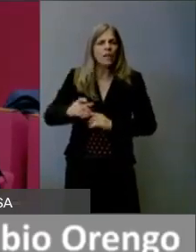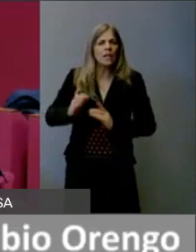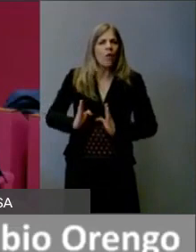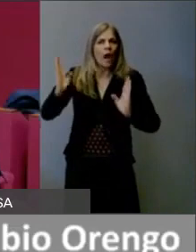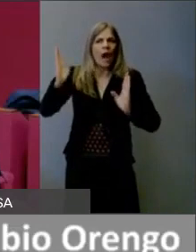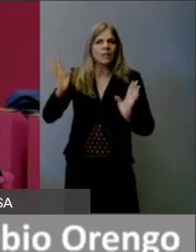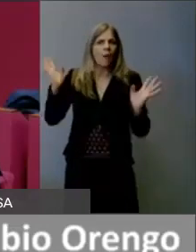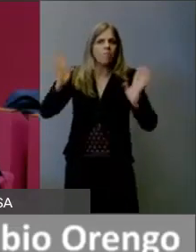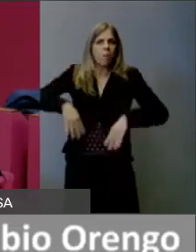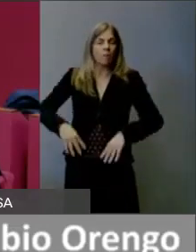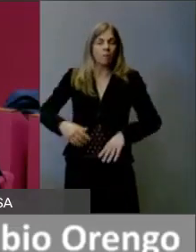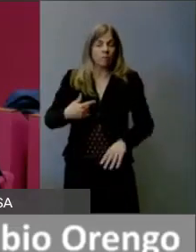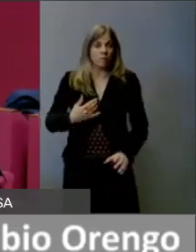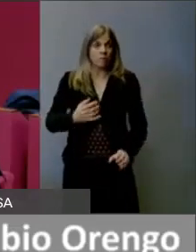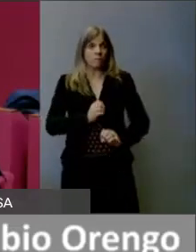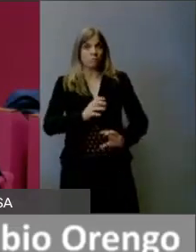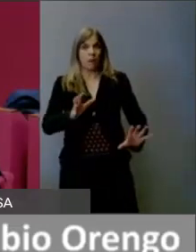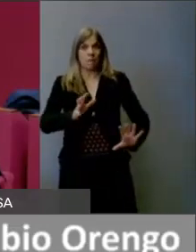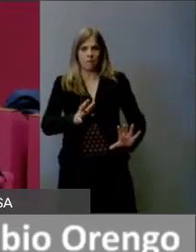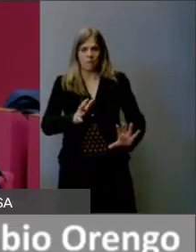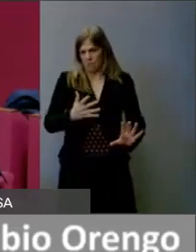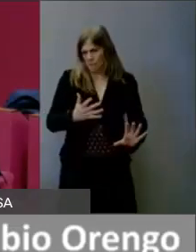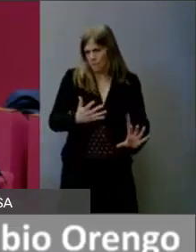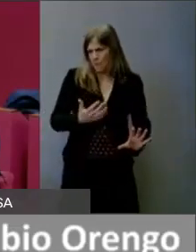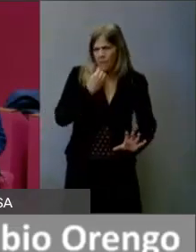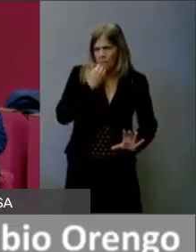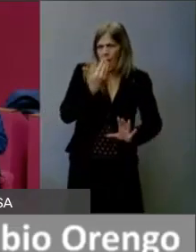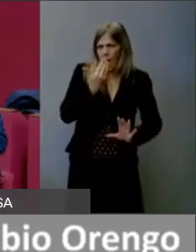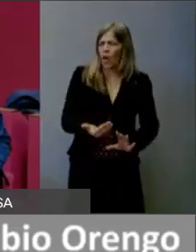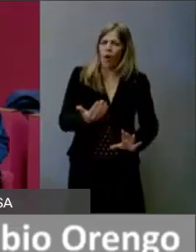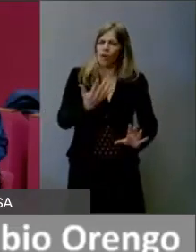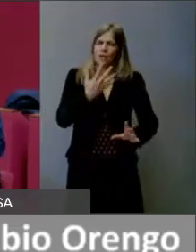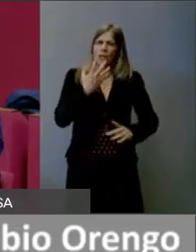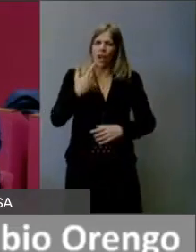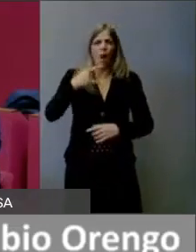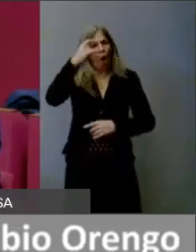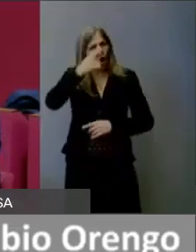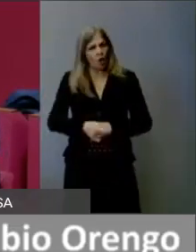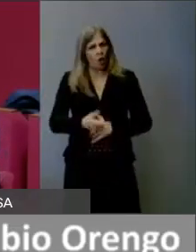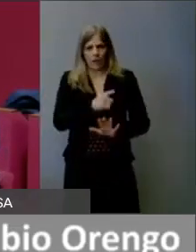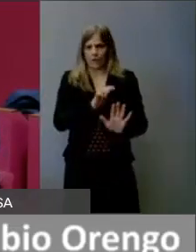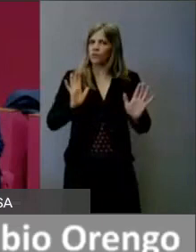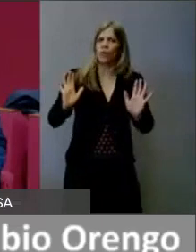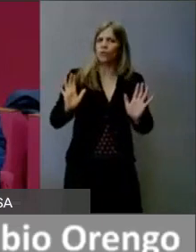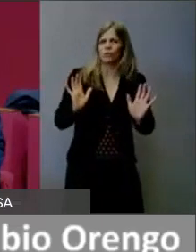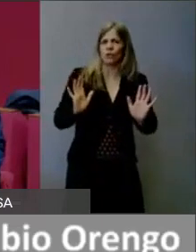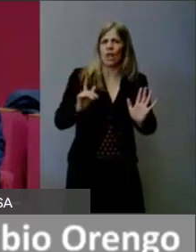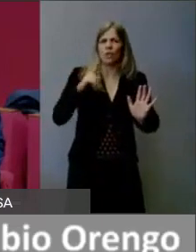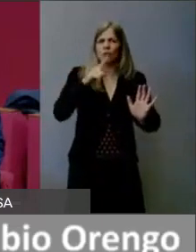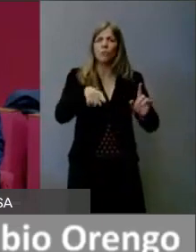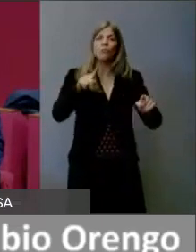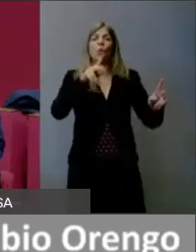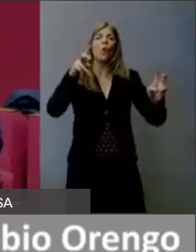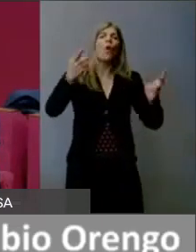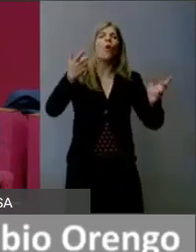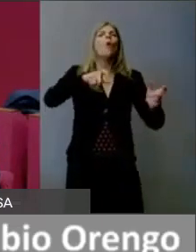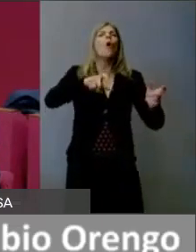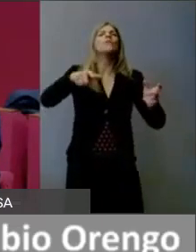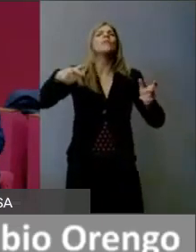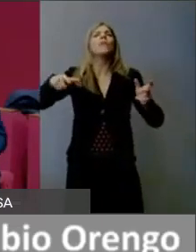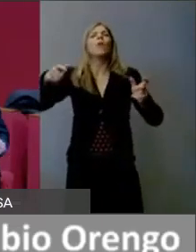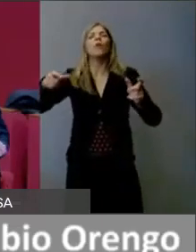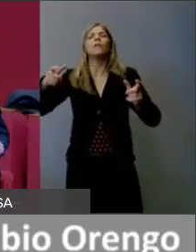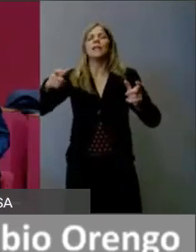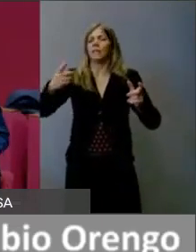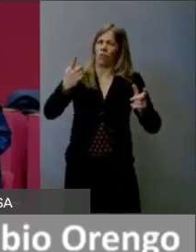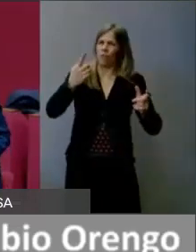vendetta, non vi fa onore, e naturalmente è tutt'altro, sono argomentazioni tutt'altro di carattere elettorale. Poi detto da